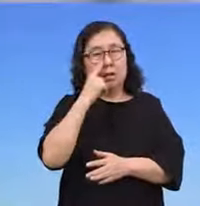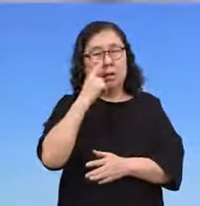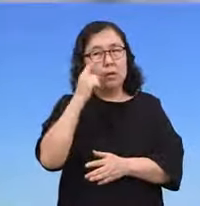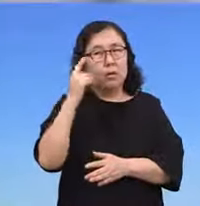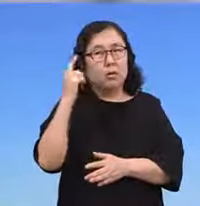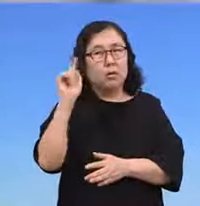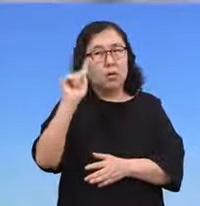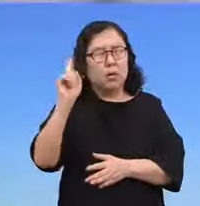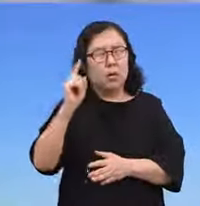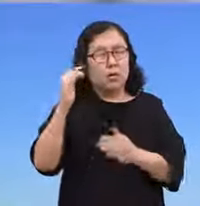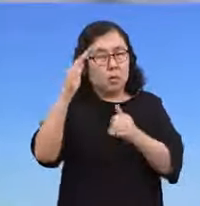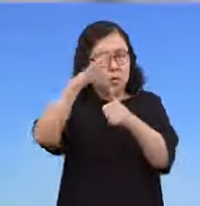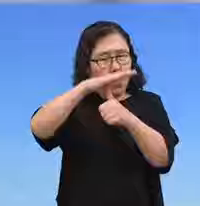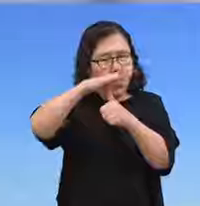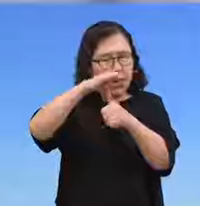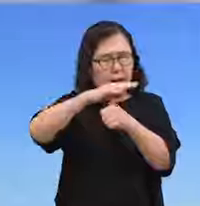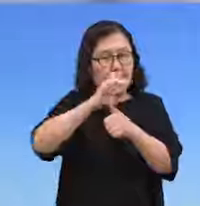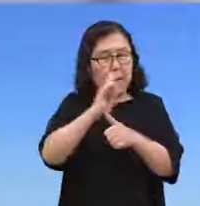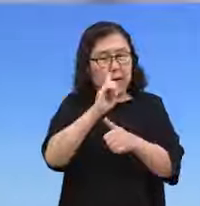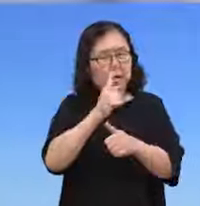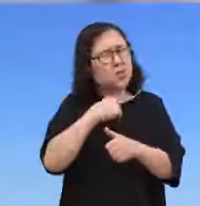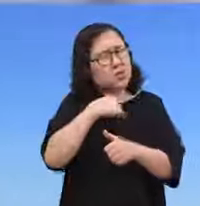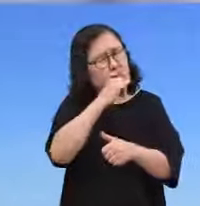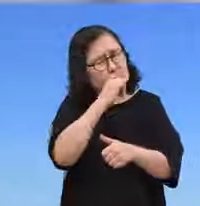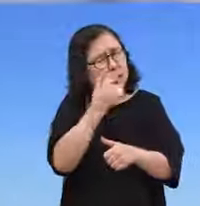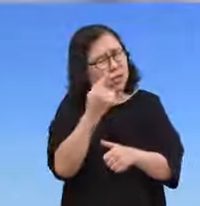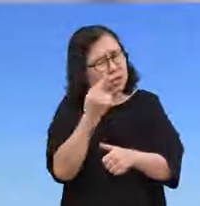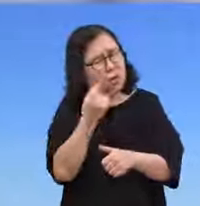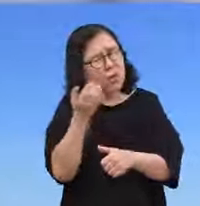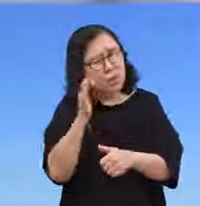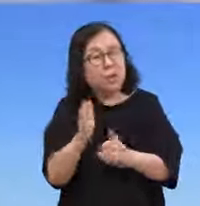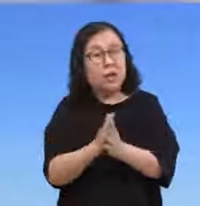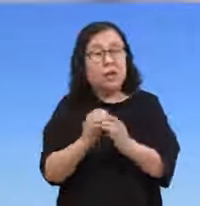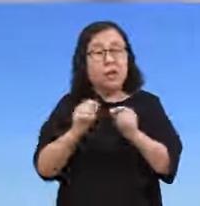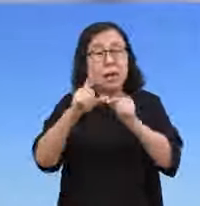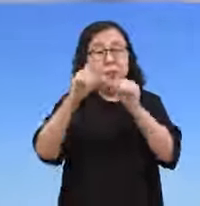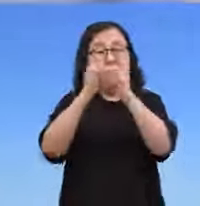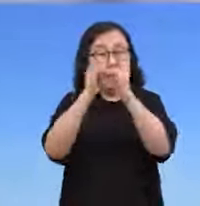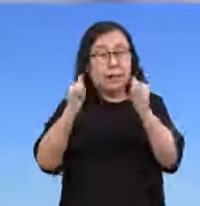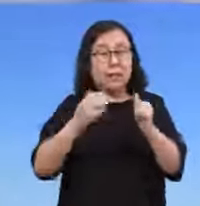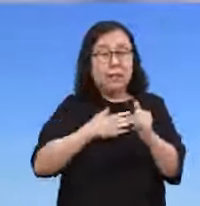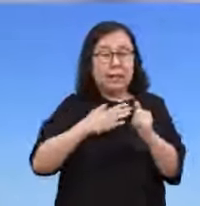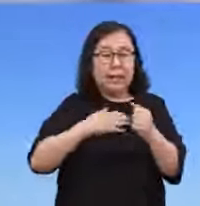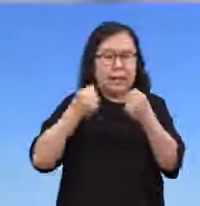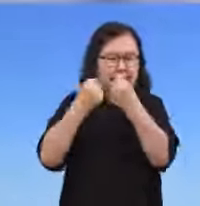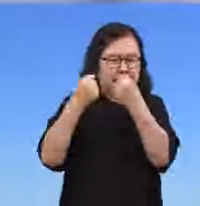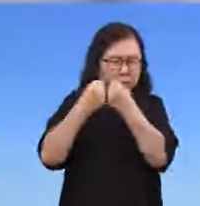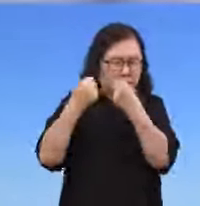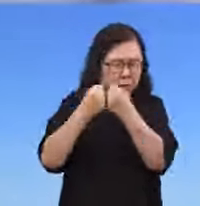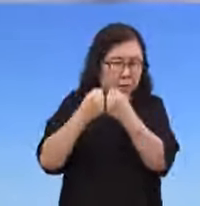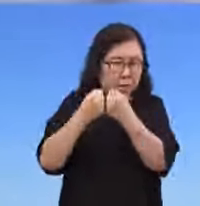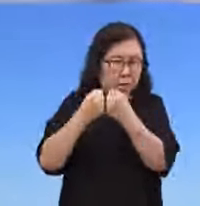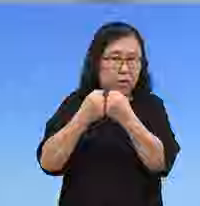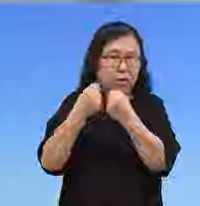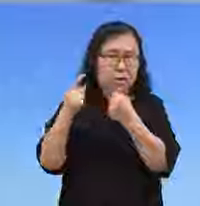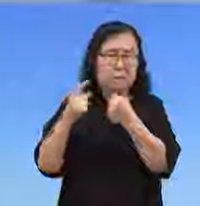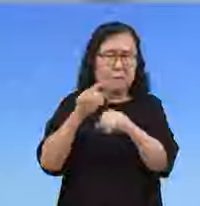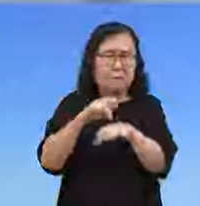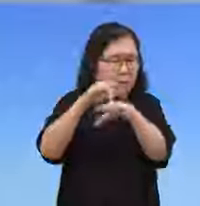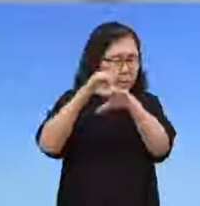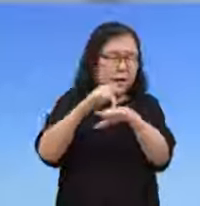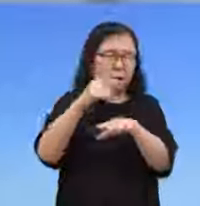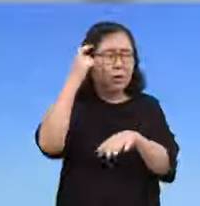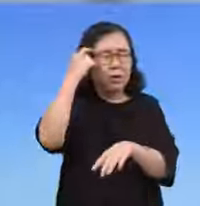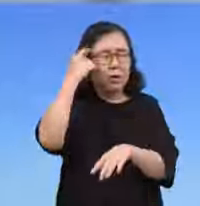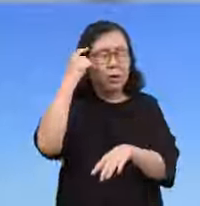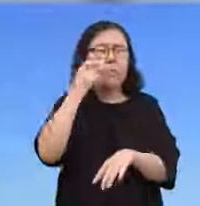했나 안 했나 모르겠는데요, 대부분의 분들은 마귀가 미워요, 내 상대는 마귀예요, 이런 생각을 안 합니다. 못